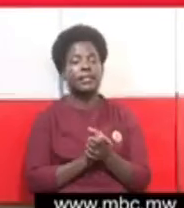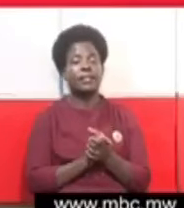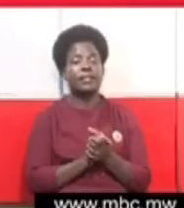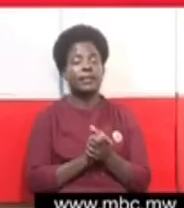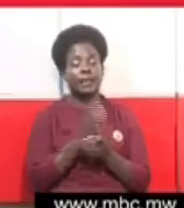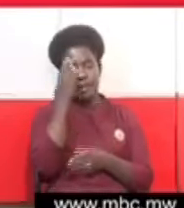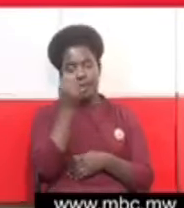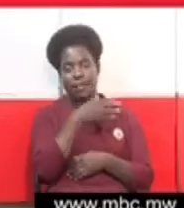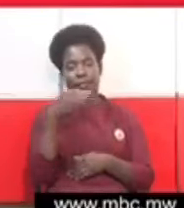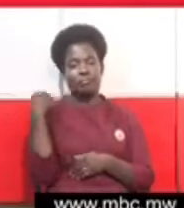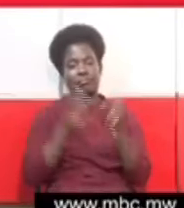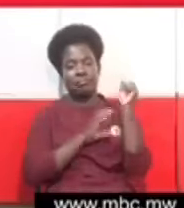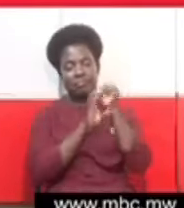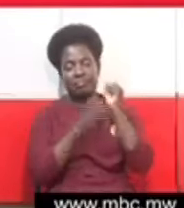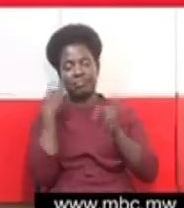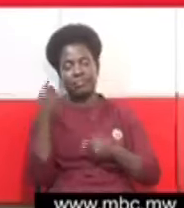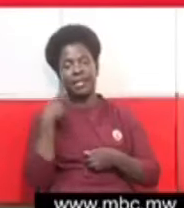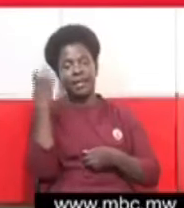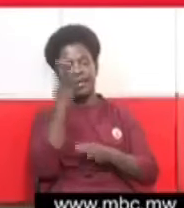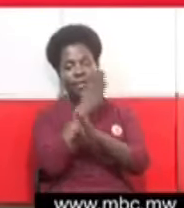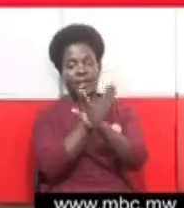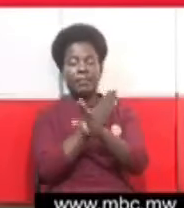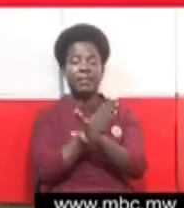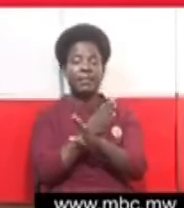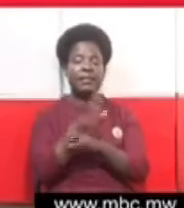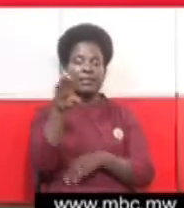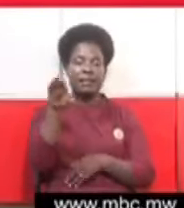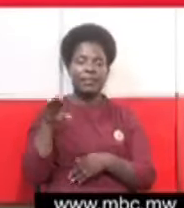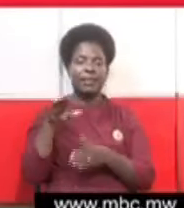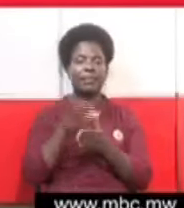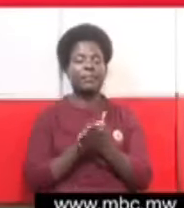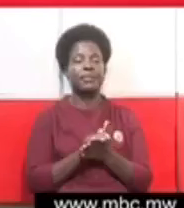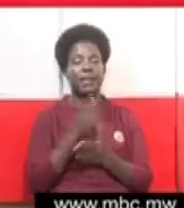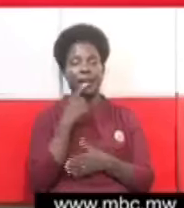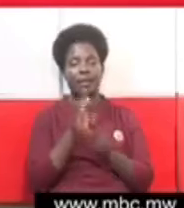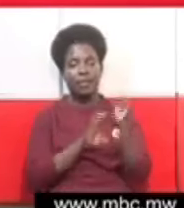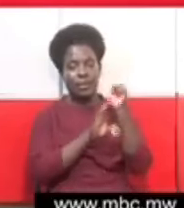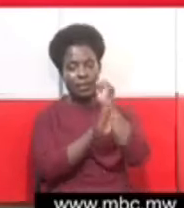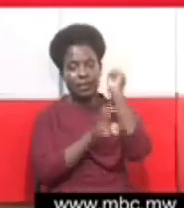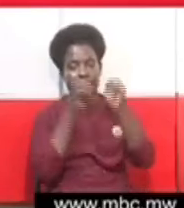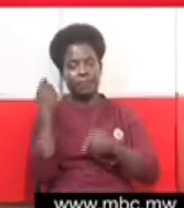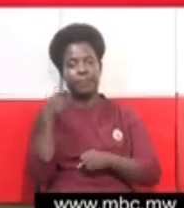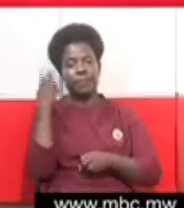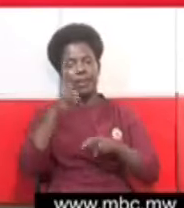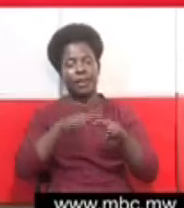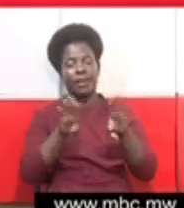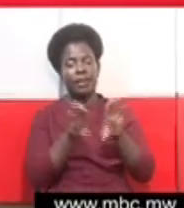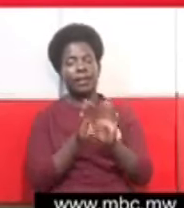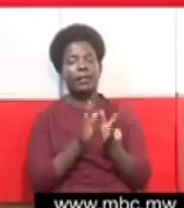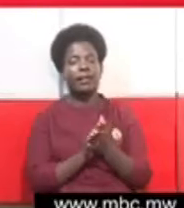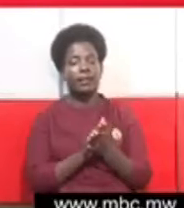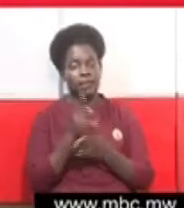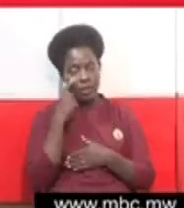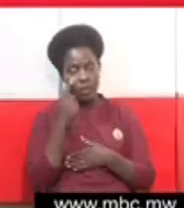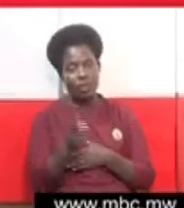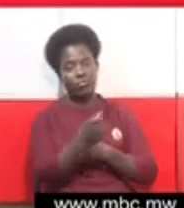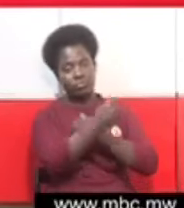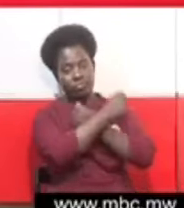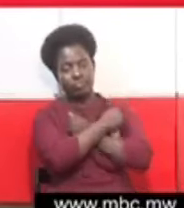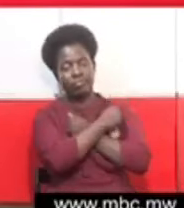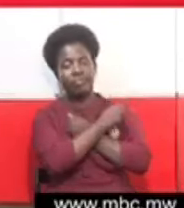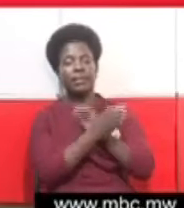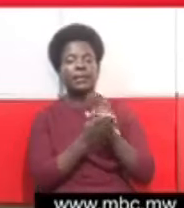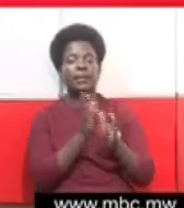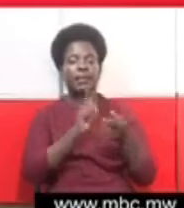maiko a Malawi, Zambia ndi Zimbabwe. President Chakwela wati dziko la Malawi lakhala likumva chikondi cha ubale wa maiko wa